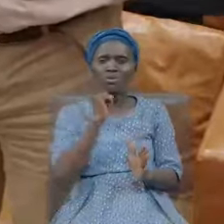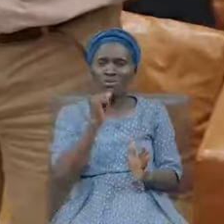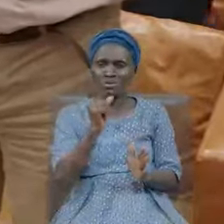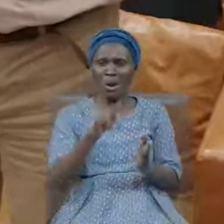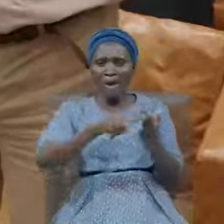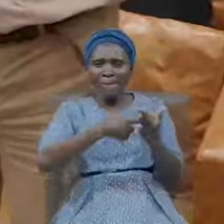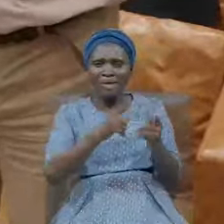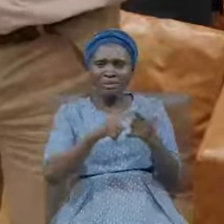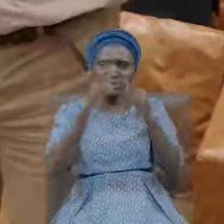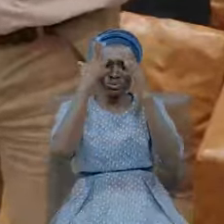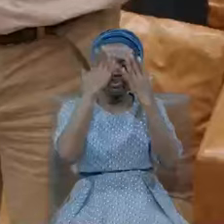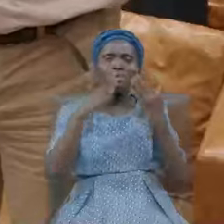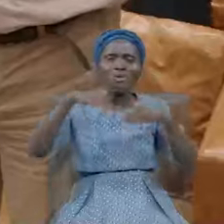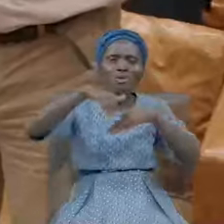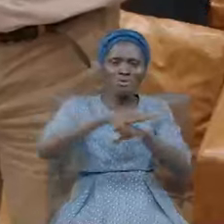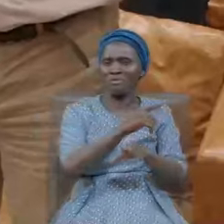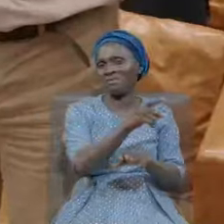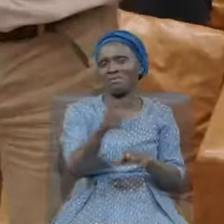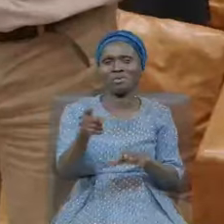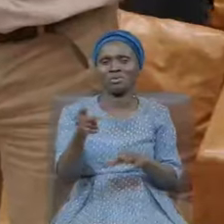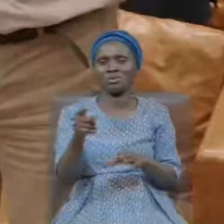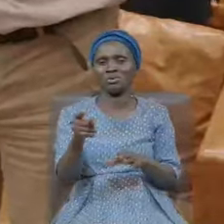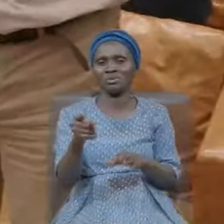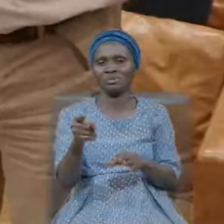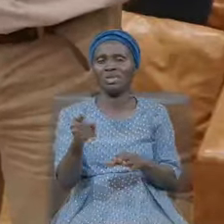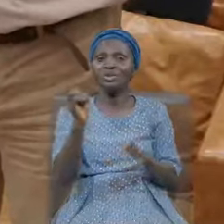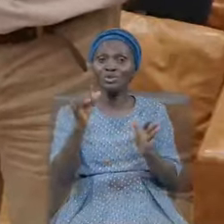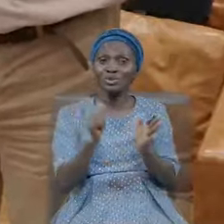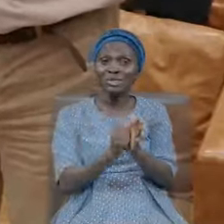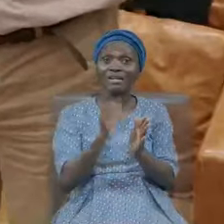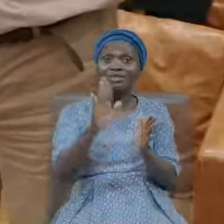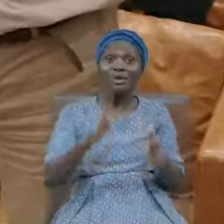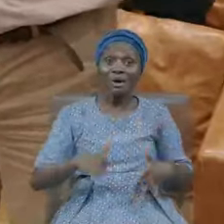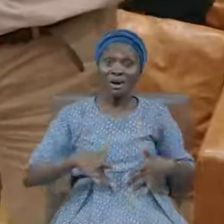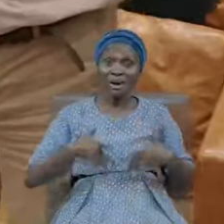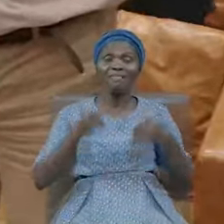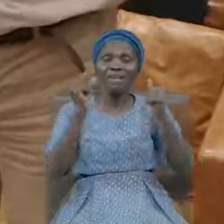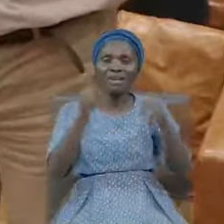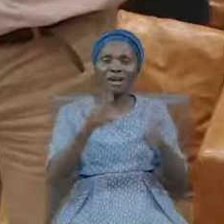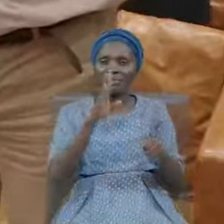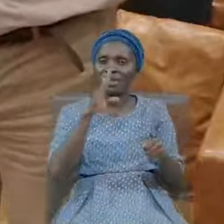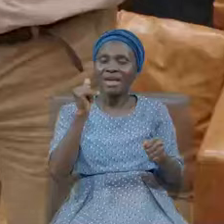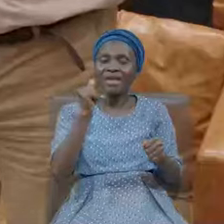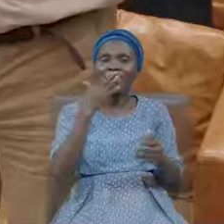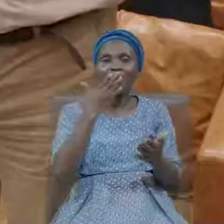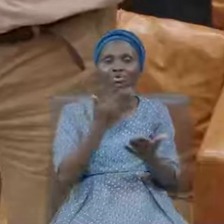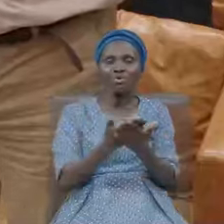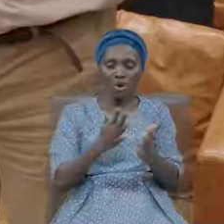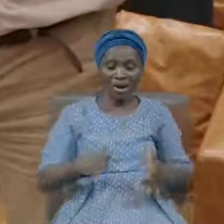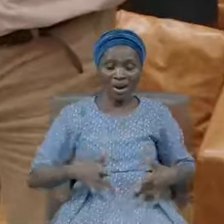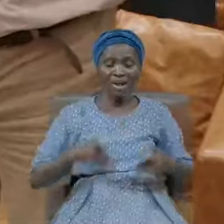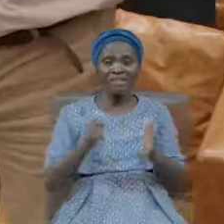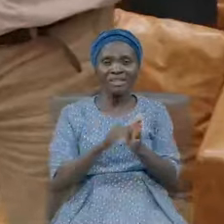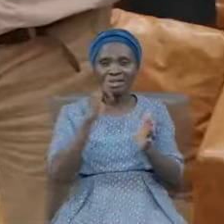ne s'attristera pas à cause de vous. Votre vie sera une vie de